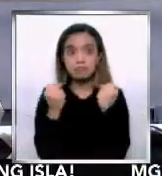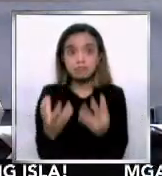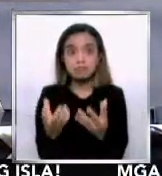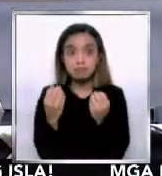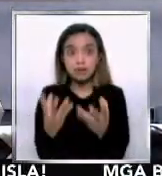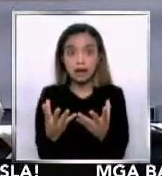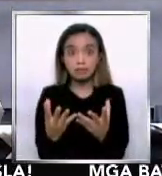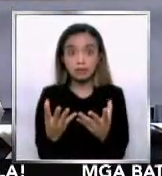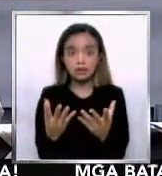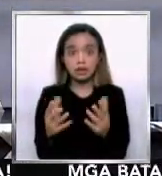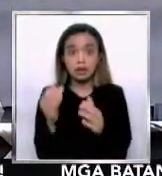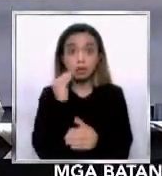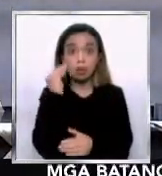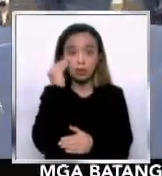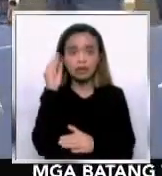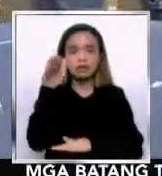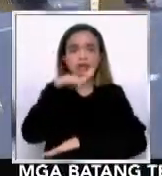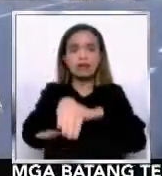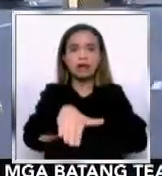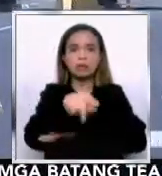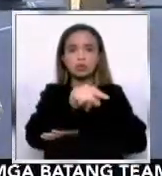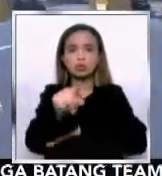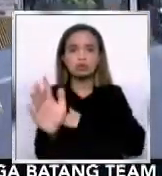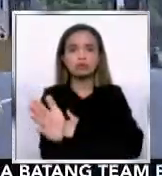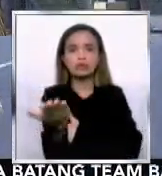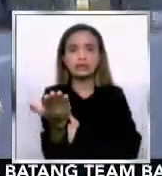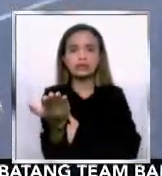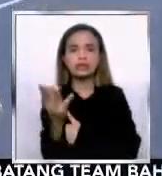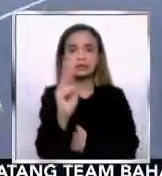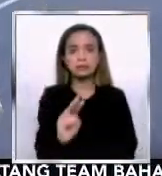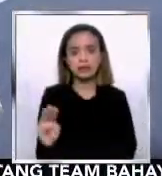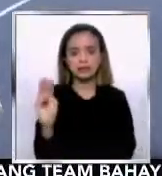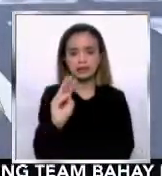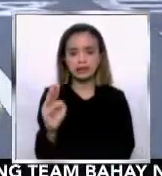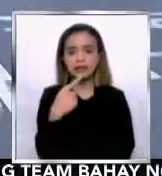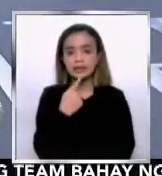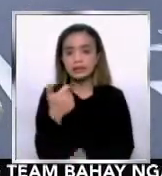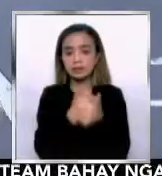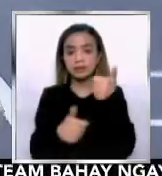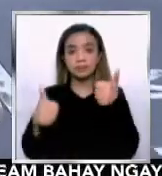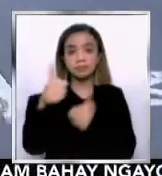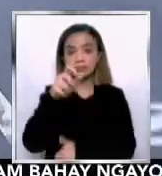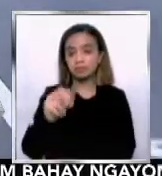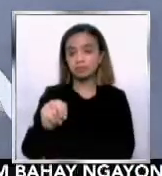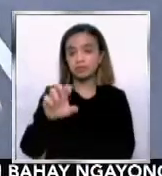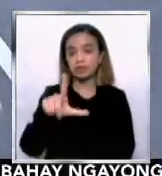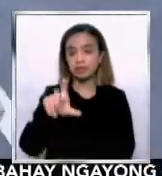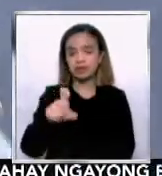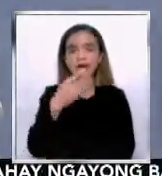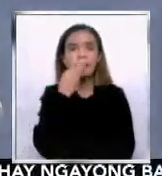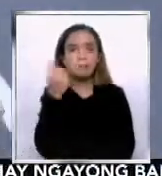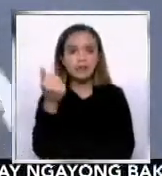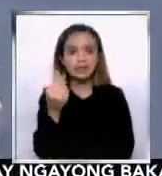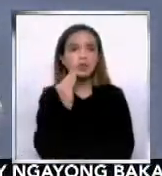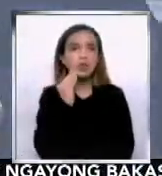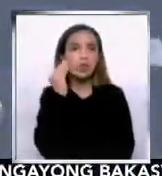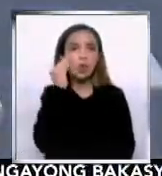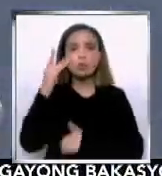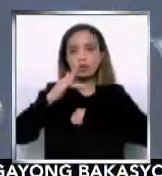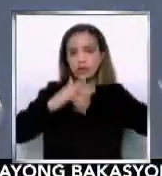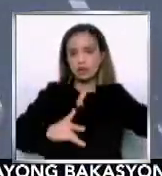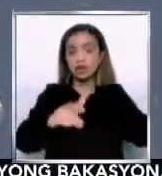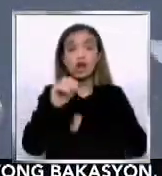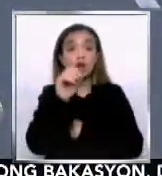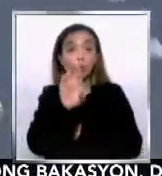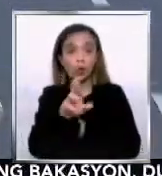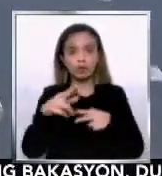bukas hanggang madaling araw ng Lunes. Payo ng pamunuan ng NLEX sa mga motorista, kundi umuwi na ng maaga, i-extend ng konti ang